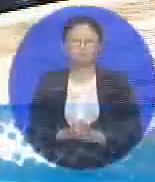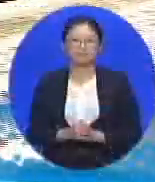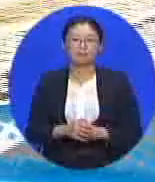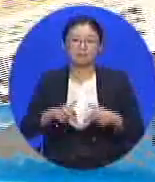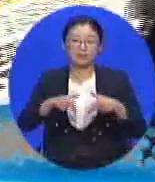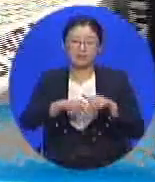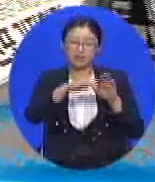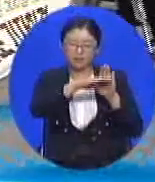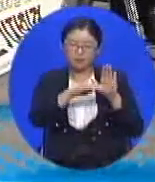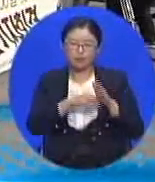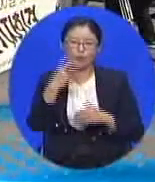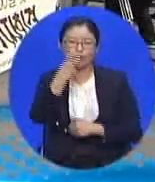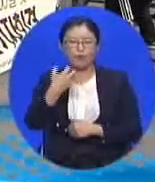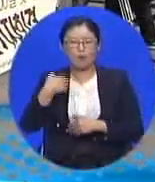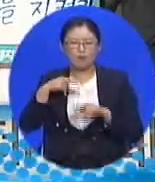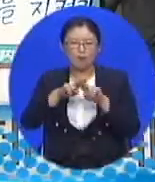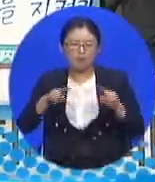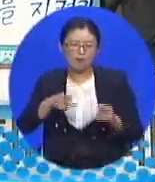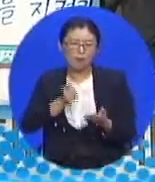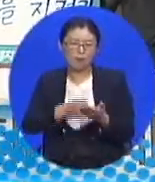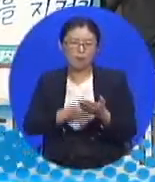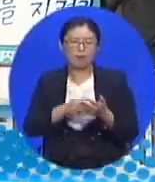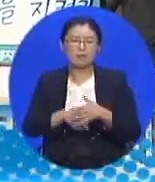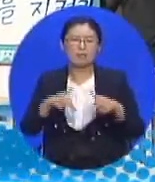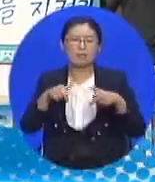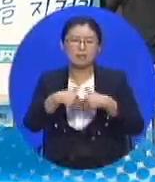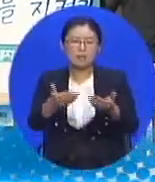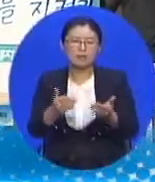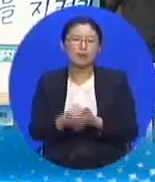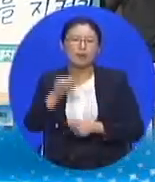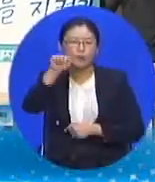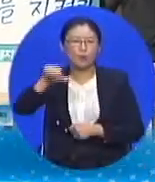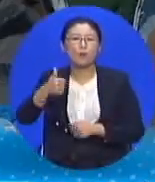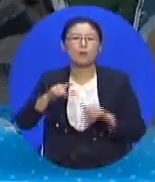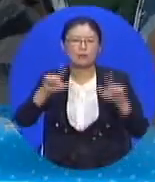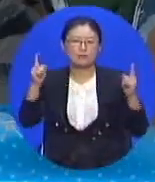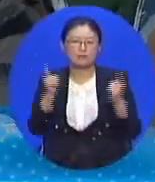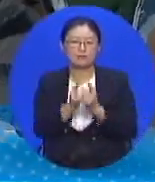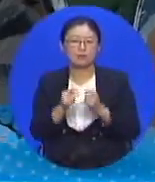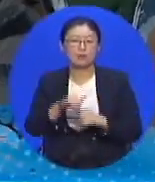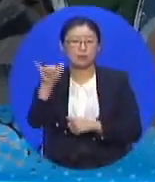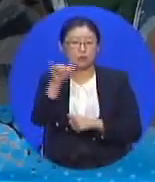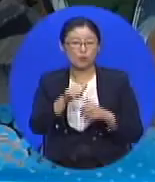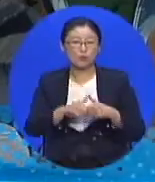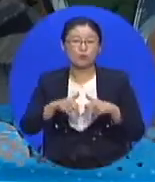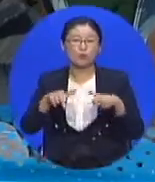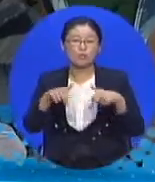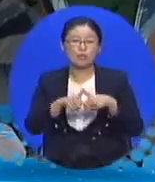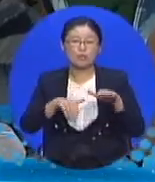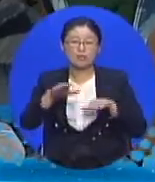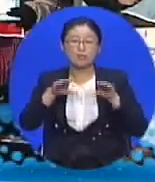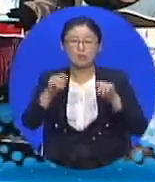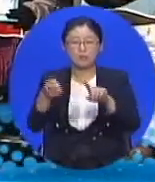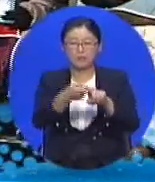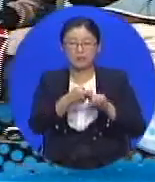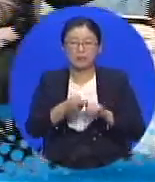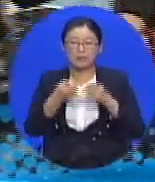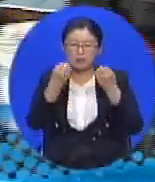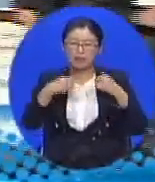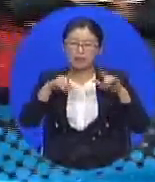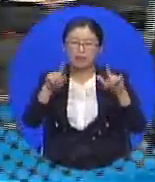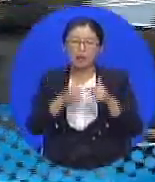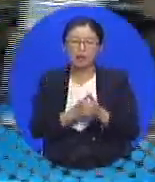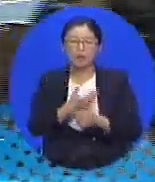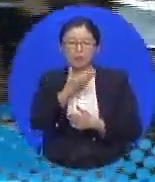장애 등급제와 부양의 무제 폐지를 촉구하는 장애계 단체의 농성이 500일을 맞았습니다. 전국 장애인 차별철폐연대는 새해가 됐음에도